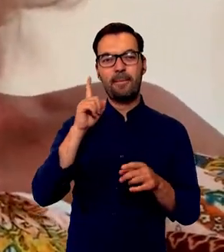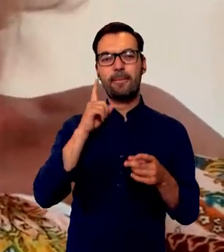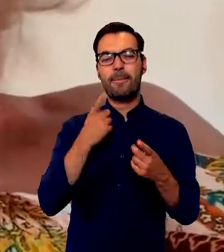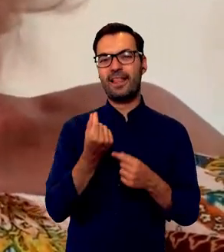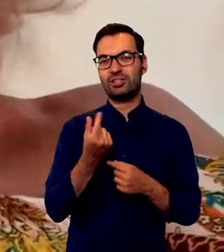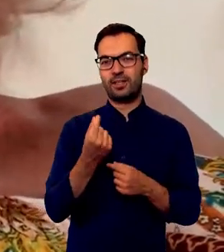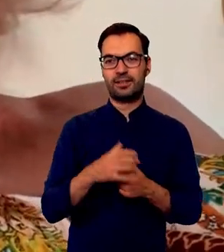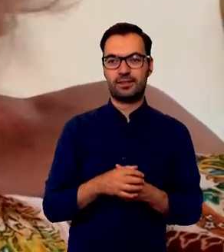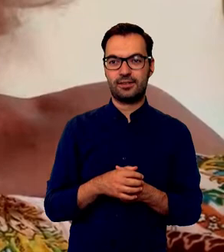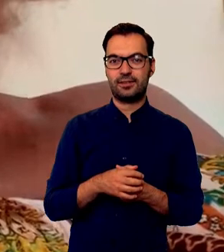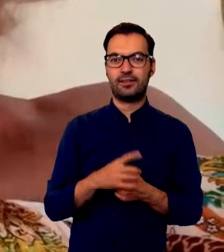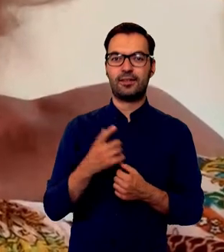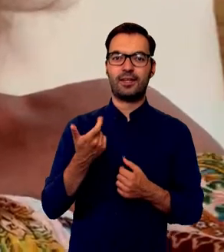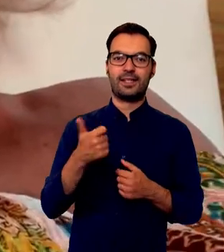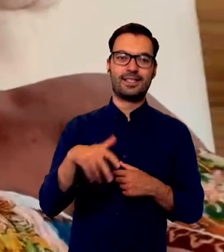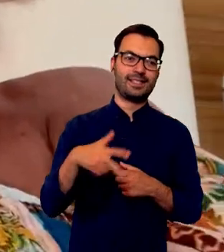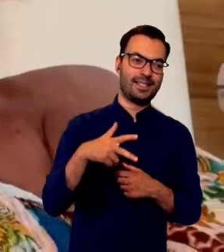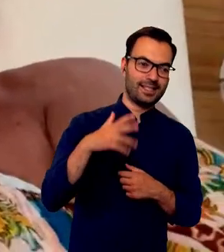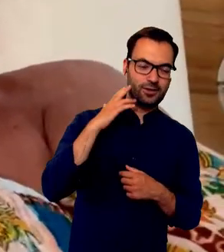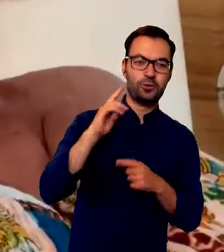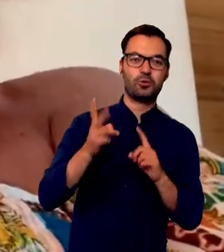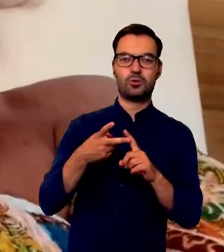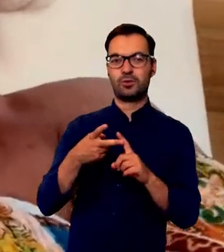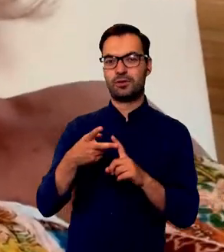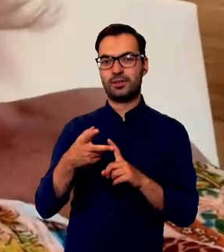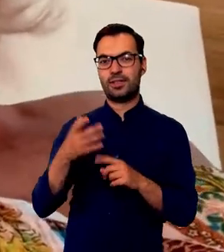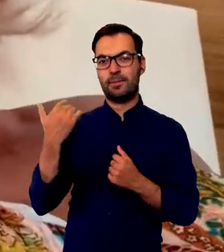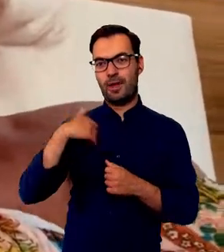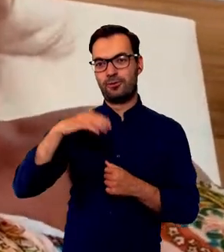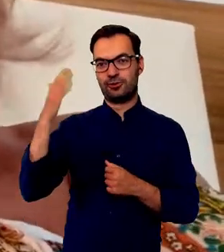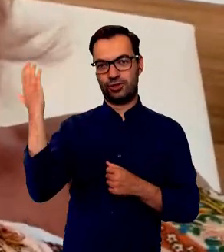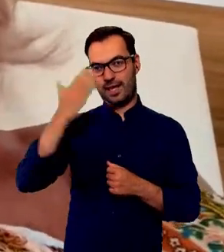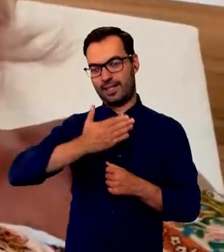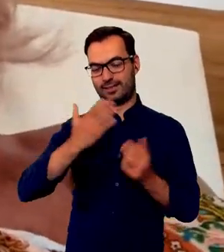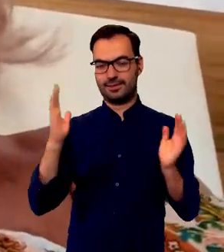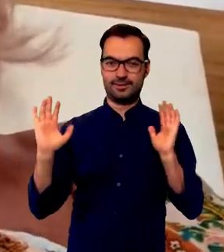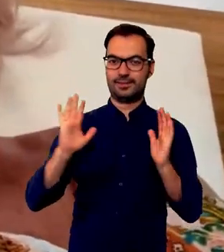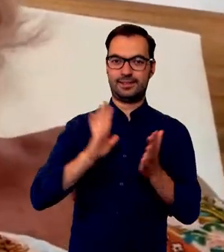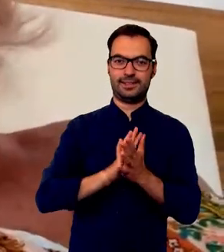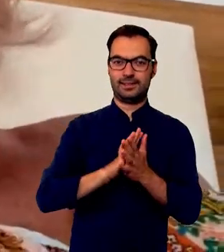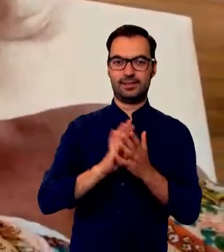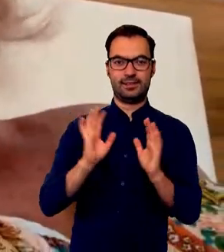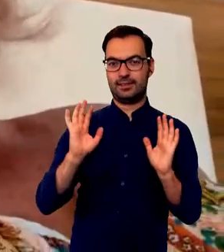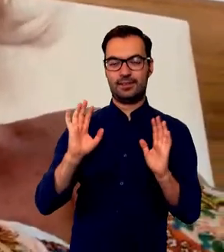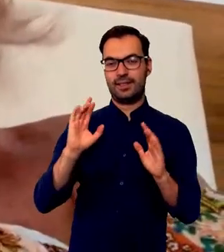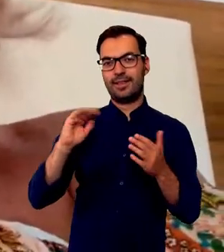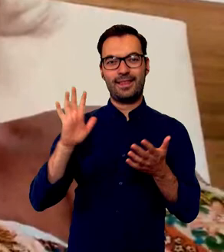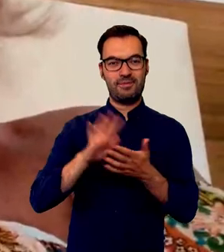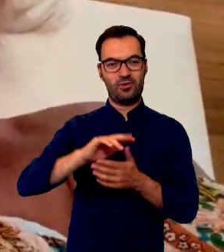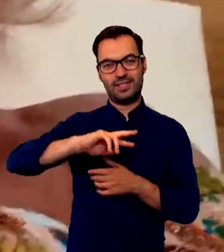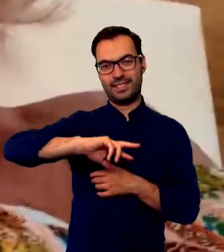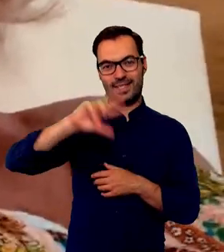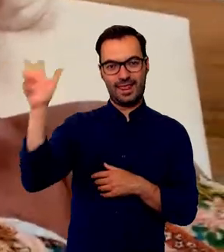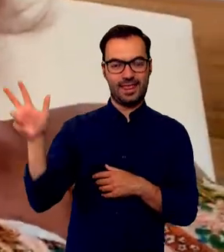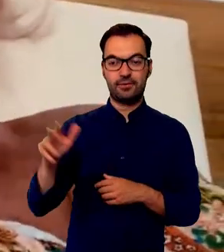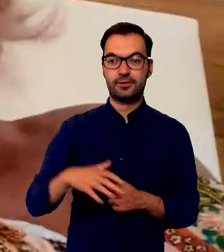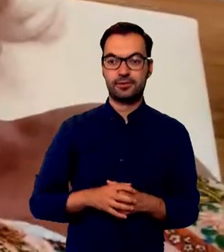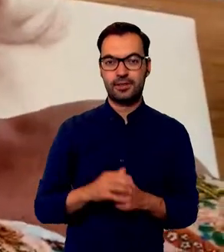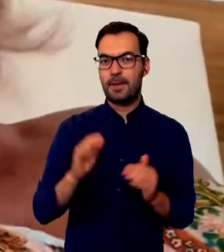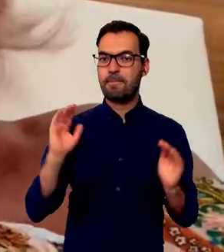bliźniak mieszka na Sycylii, a drugi bliźniak to jest taki czarno-biały, absolutnie taki wręcz skandynawski, bym